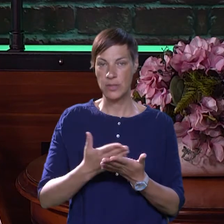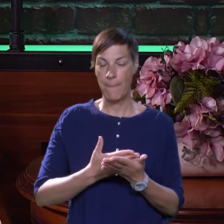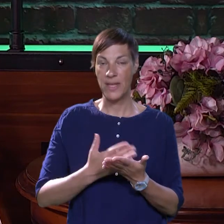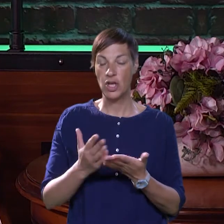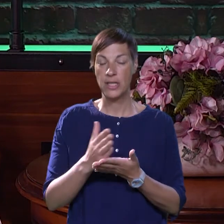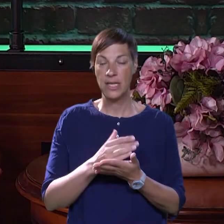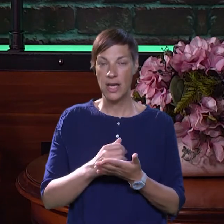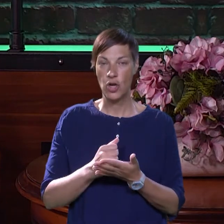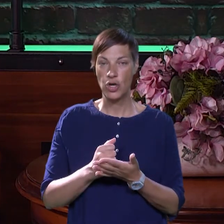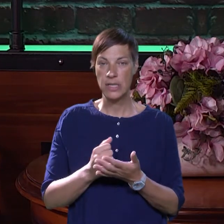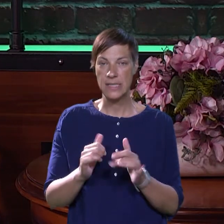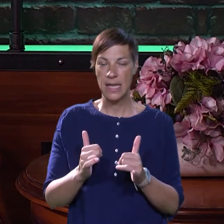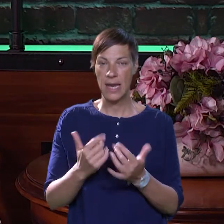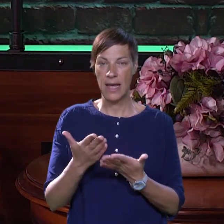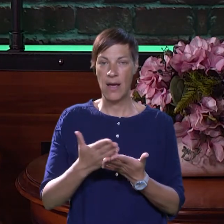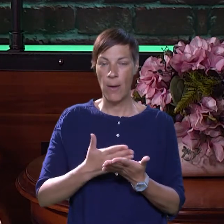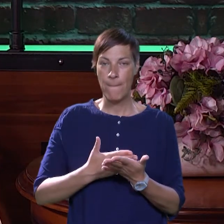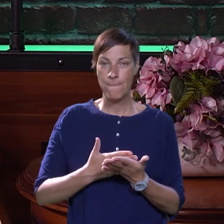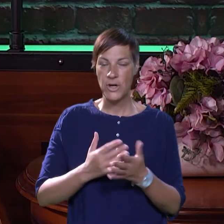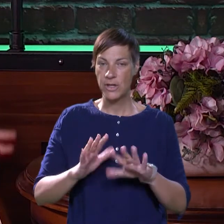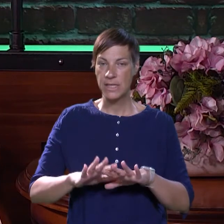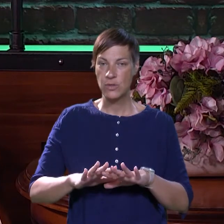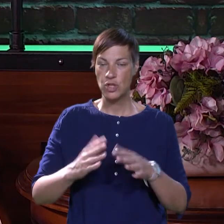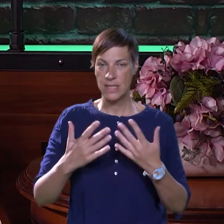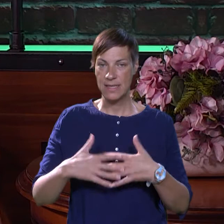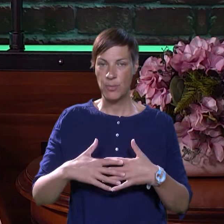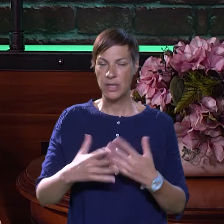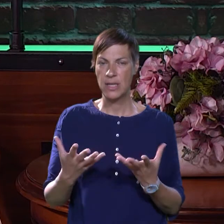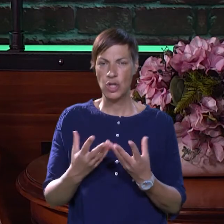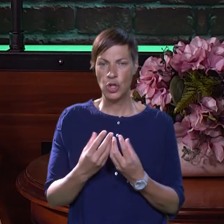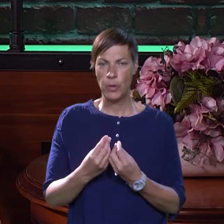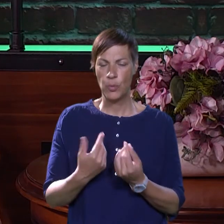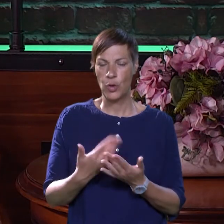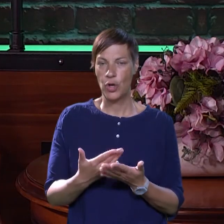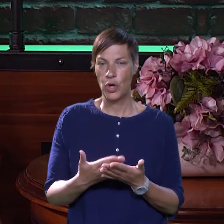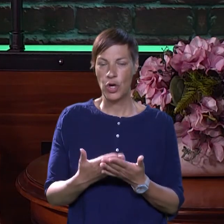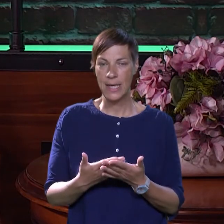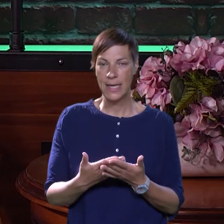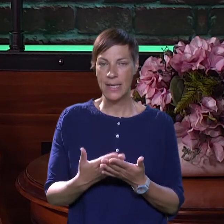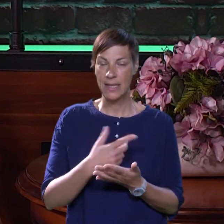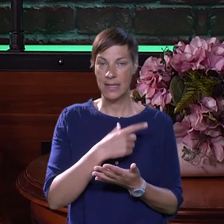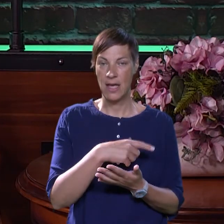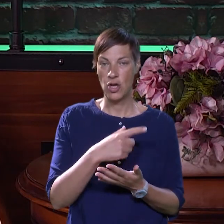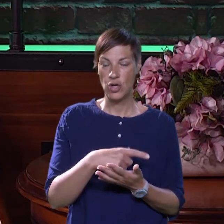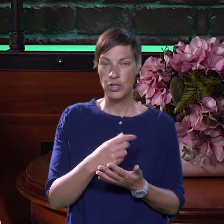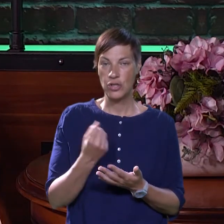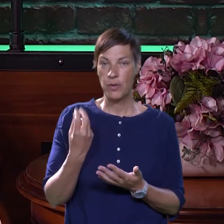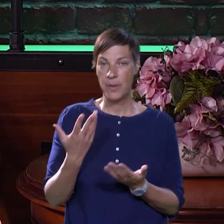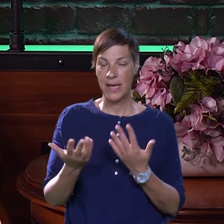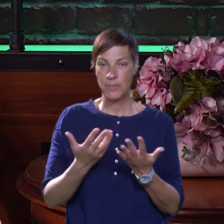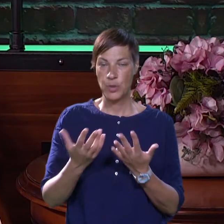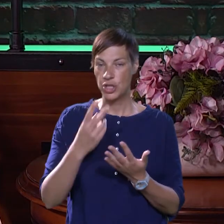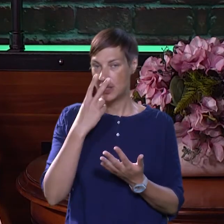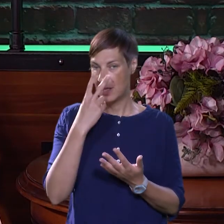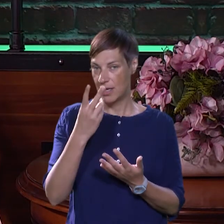metodike koristili ili nekakvo programska sučelja za montiranje. To je puno konkretnije i ta osoba, u stvari, kad pročita